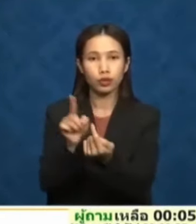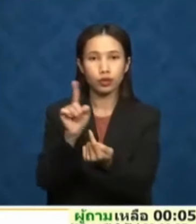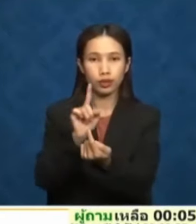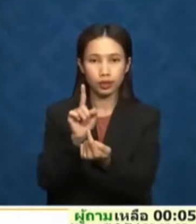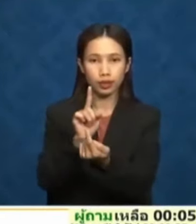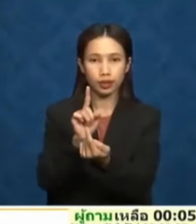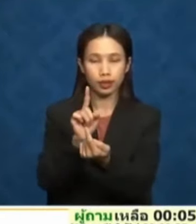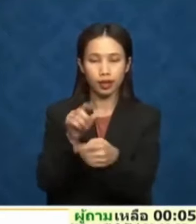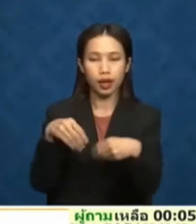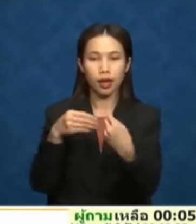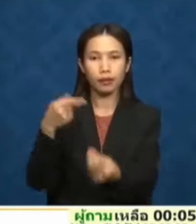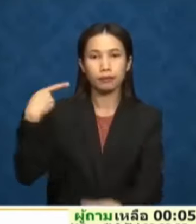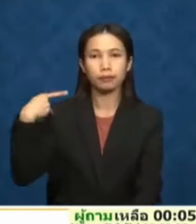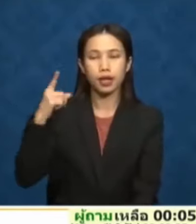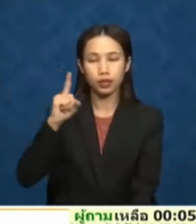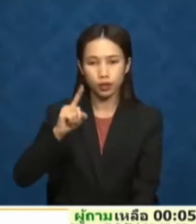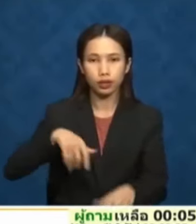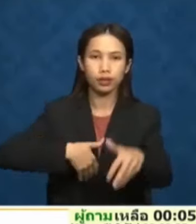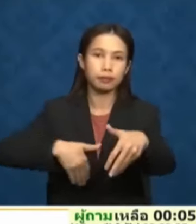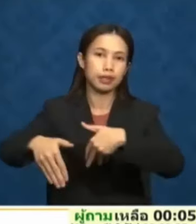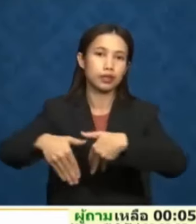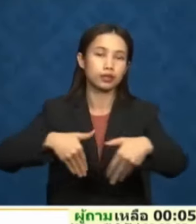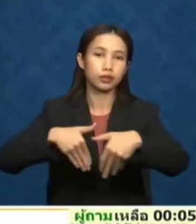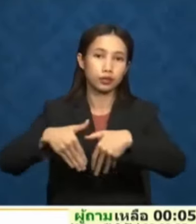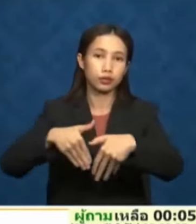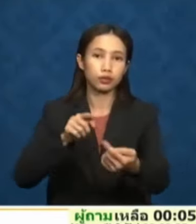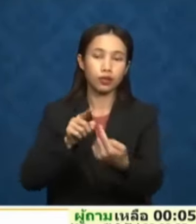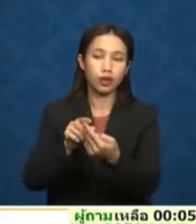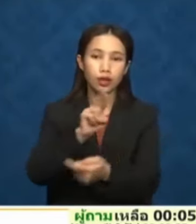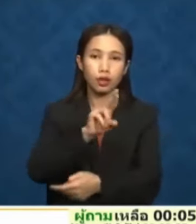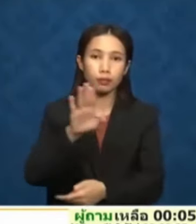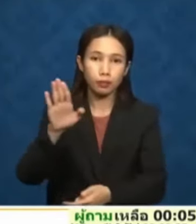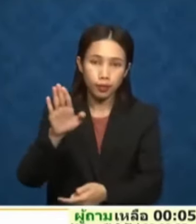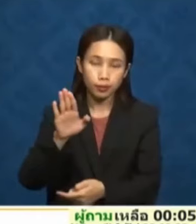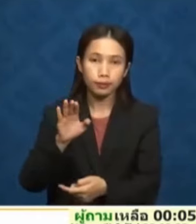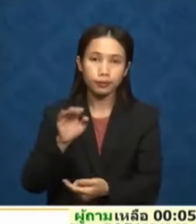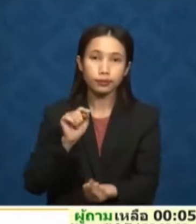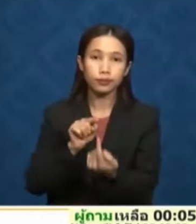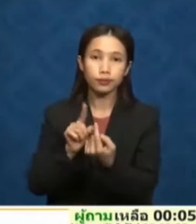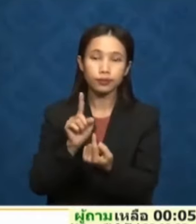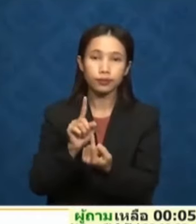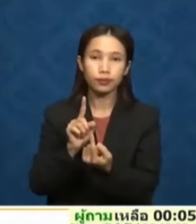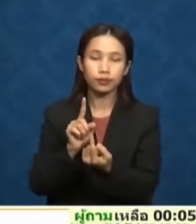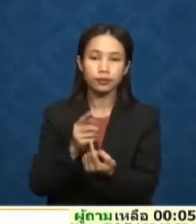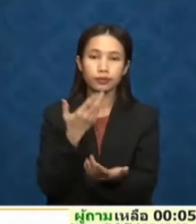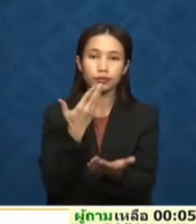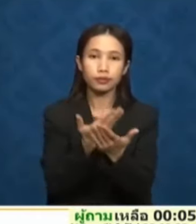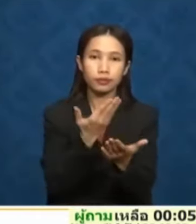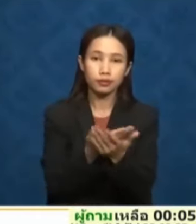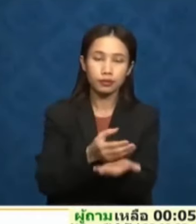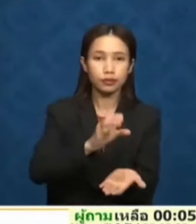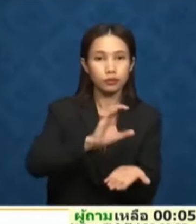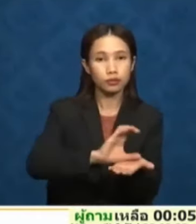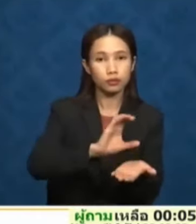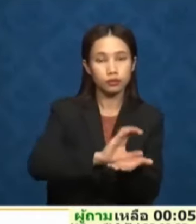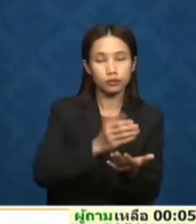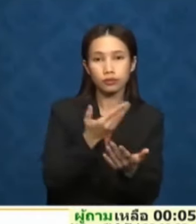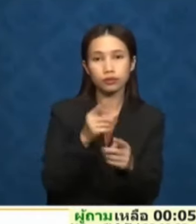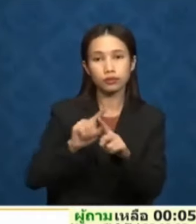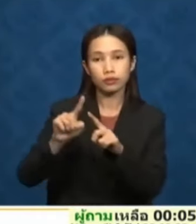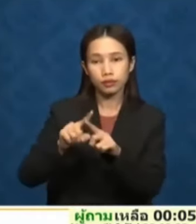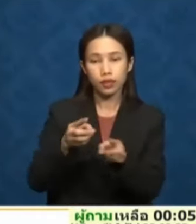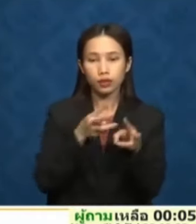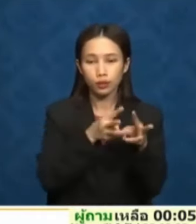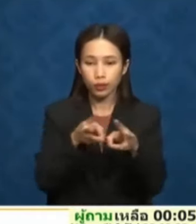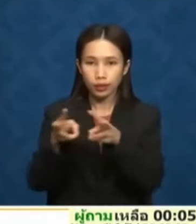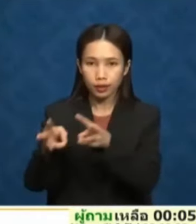ทางที่เกิดประโยชน์สูงสุดกับพี่น้องประชาชนไม่ว่าจะเป็นระบบเรื่องของเม็ดเงินต้นทุนนะครับกระบวนการ